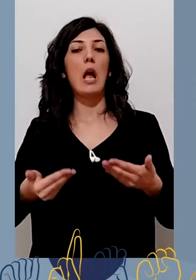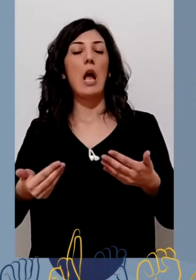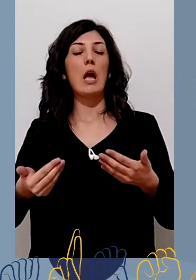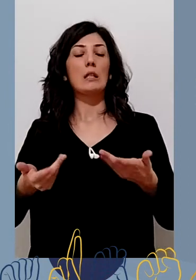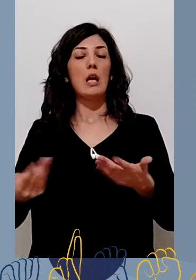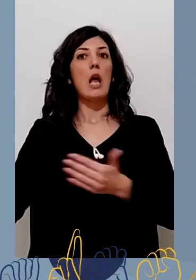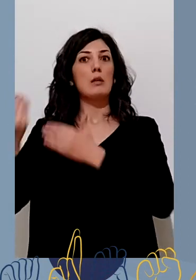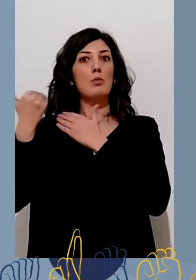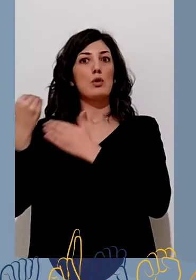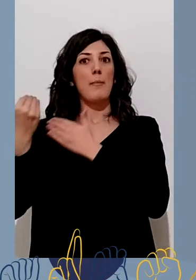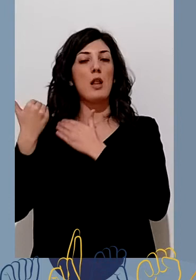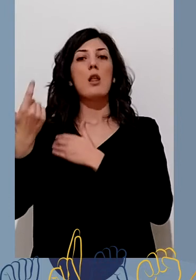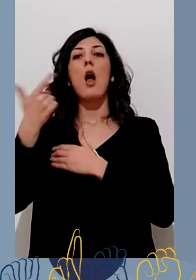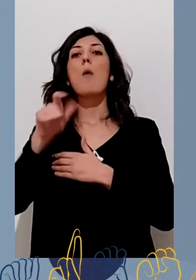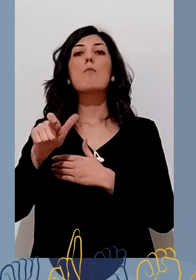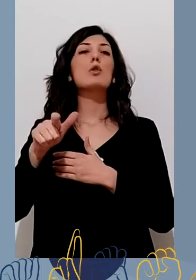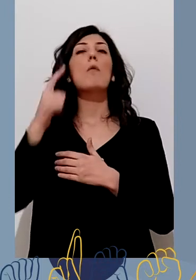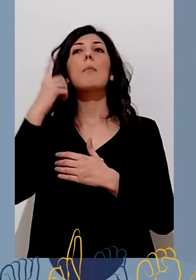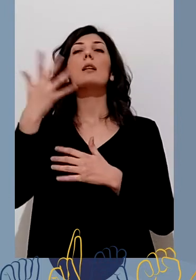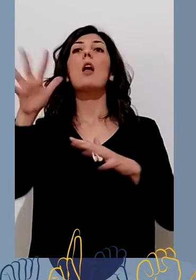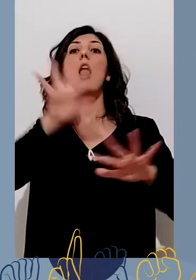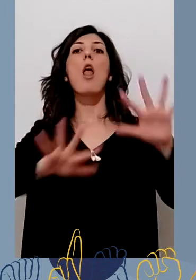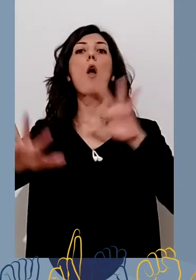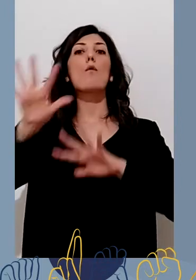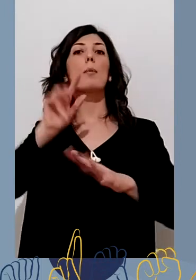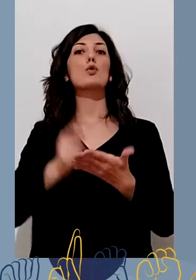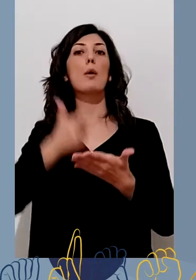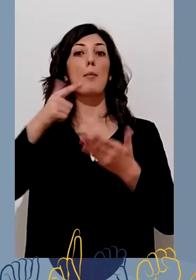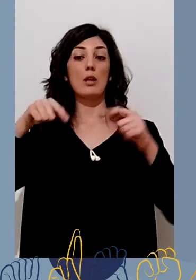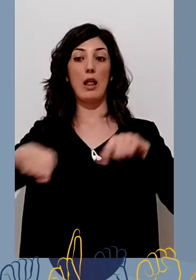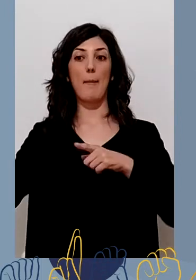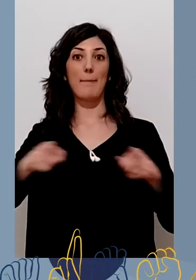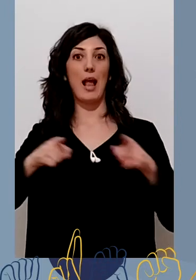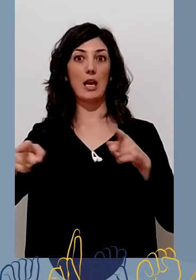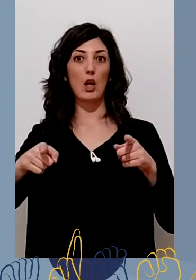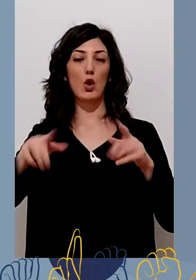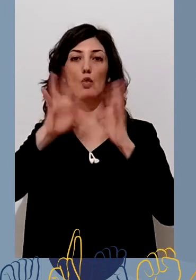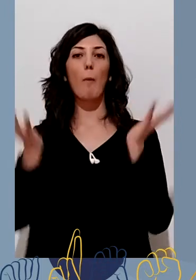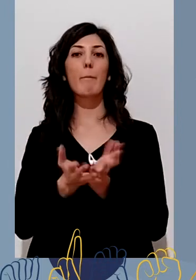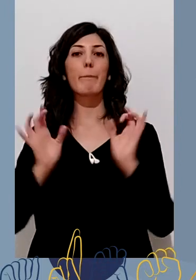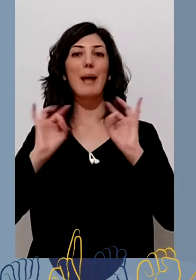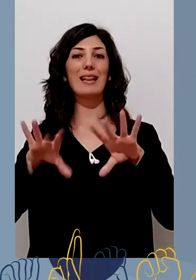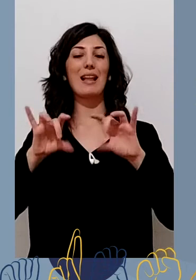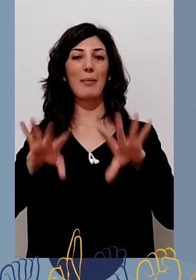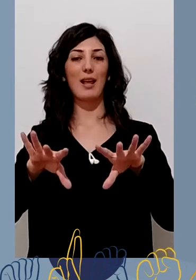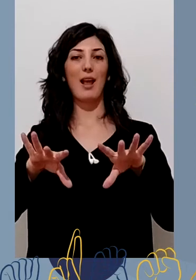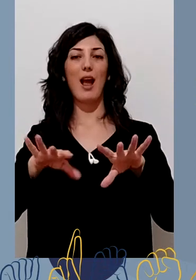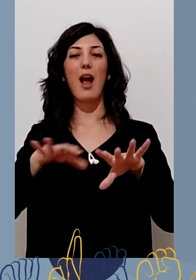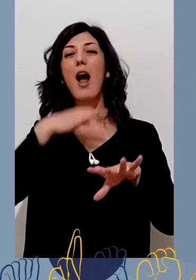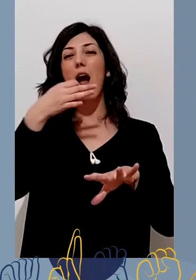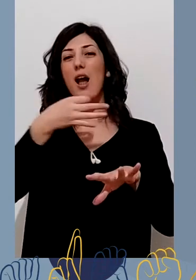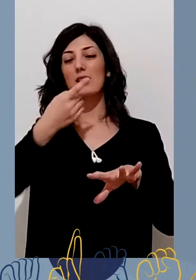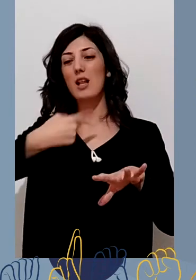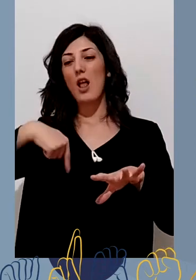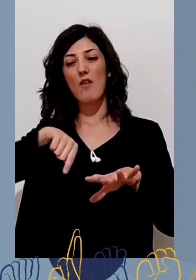importanti come quelle che stanno avvenendo in questo periodo per, diciamo, questa pandemia, noi abbiamo l'importanza di trasmettere un